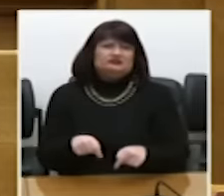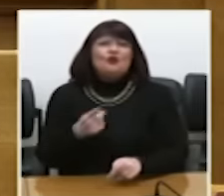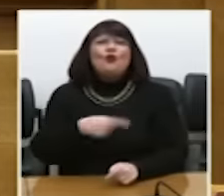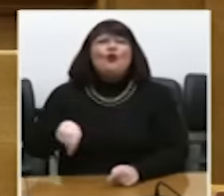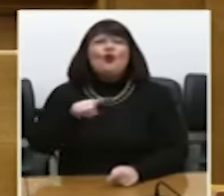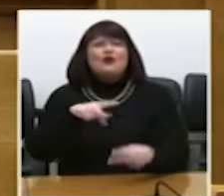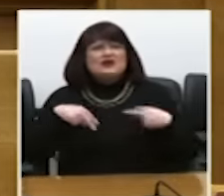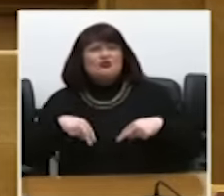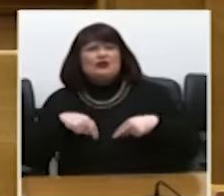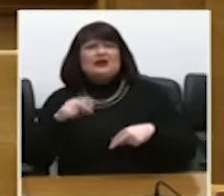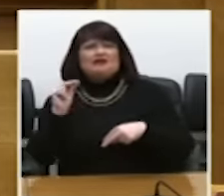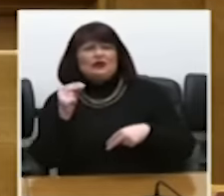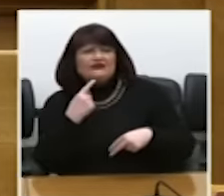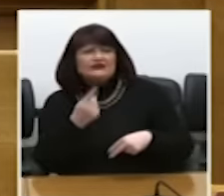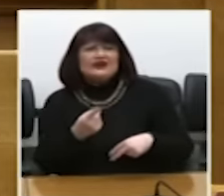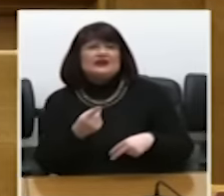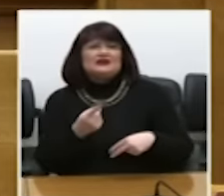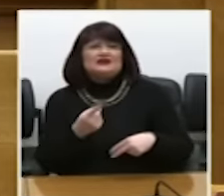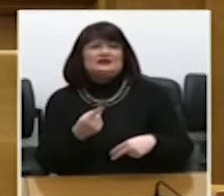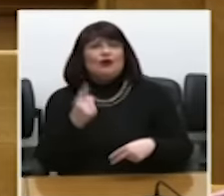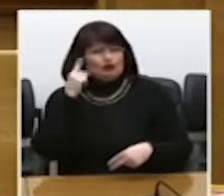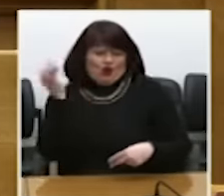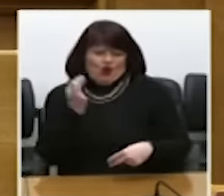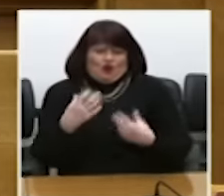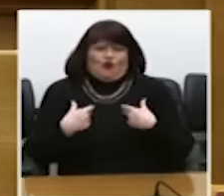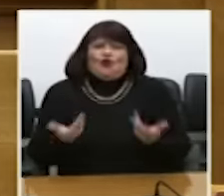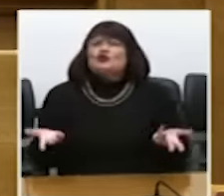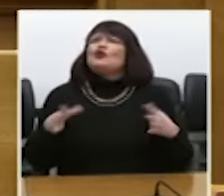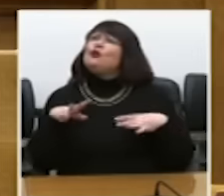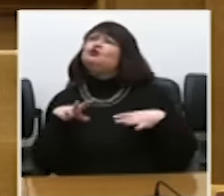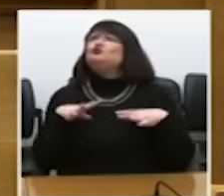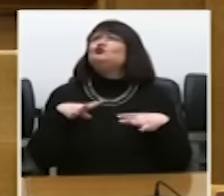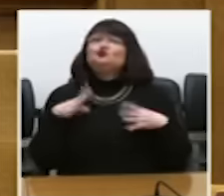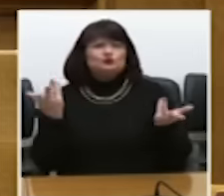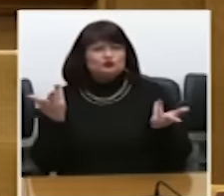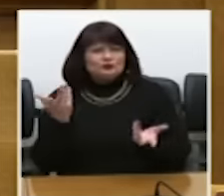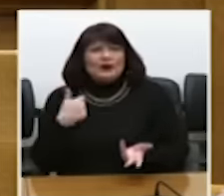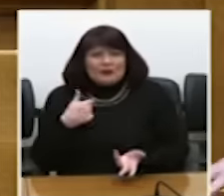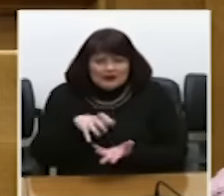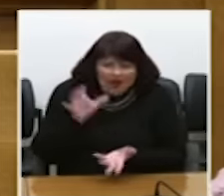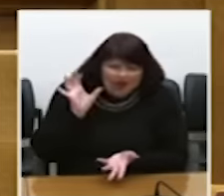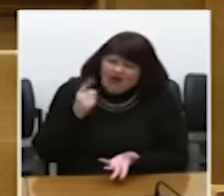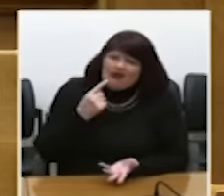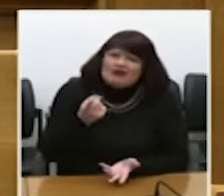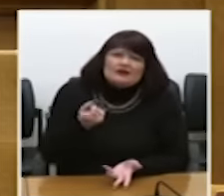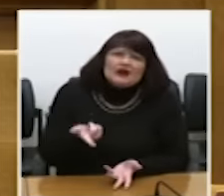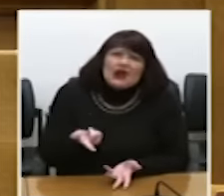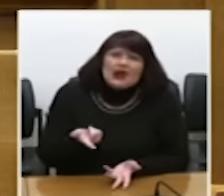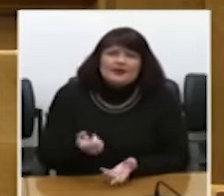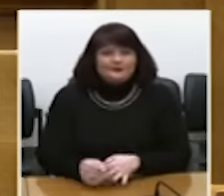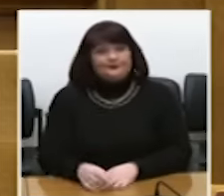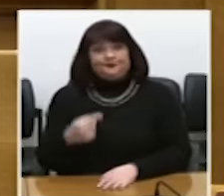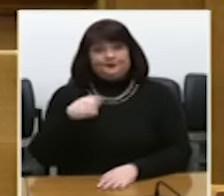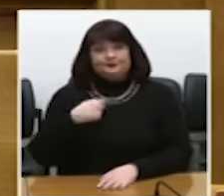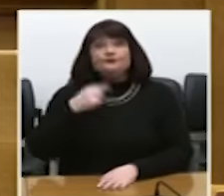παριστάνετε ότι λέτε κάτι αυτονόητο και αφήνετε βέβαια τους πάντες άφωνους. Εμείς πάντως αυτό νομίζουμε ότι